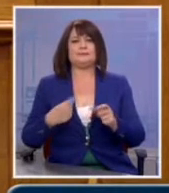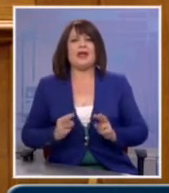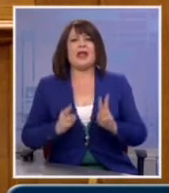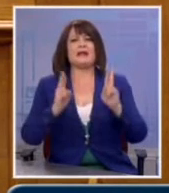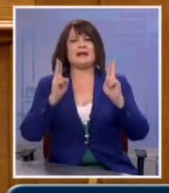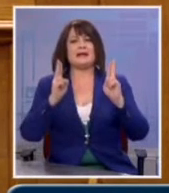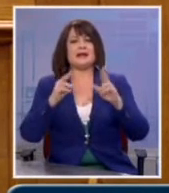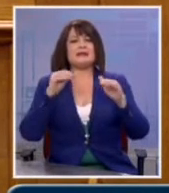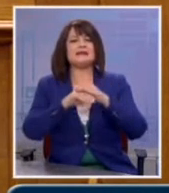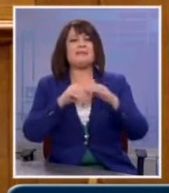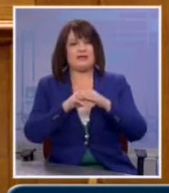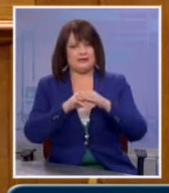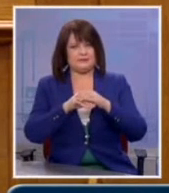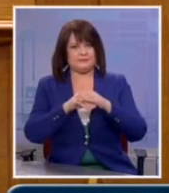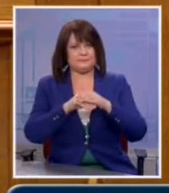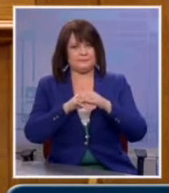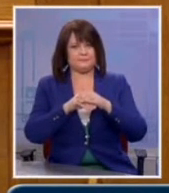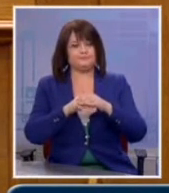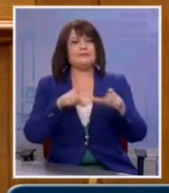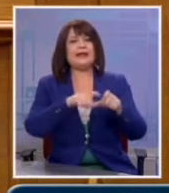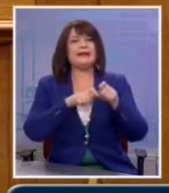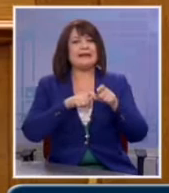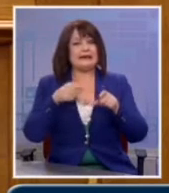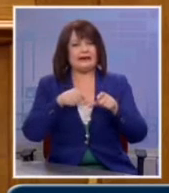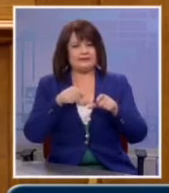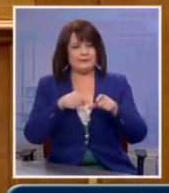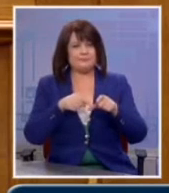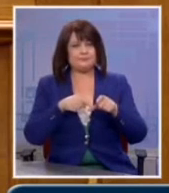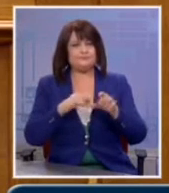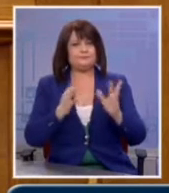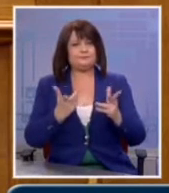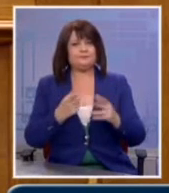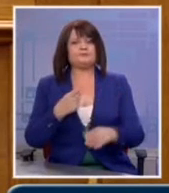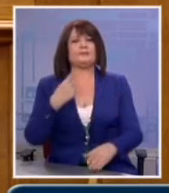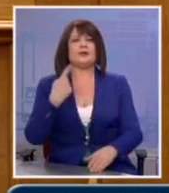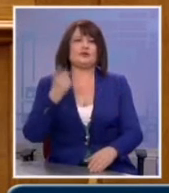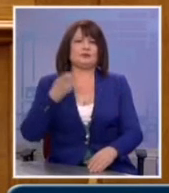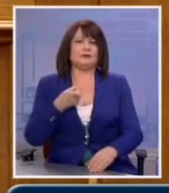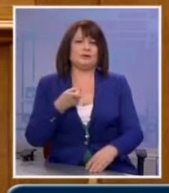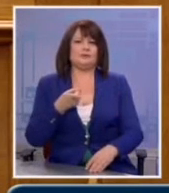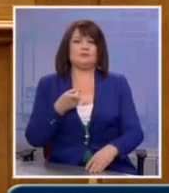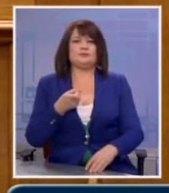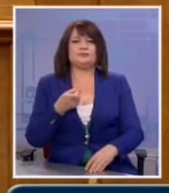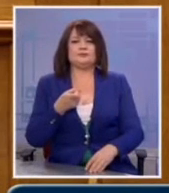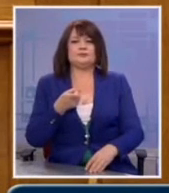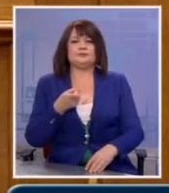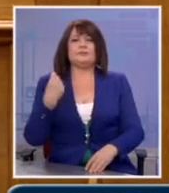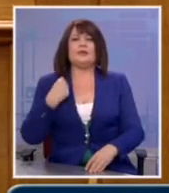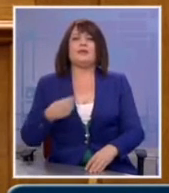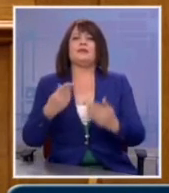ενεργειακών επενδύσεων. Αυτή η εταιρεία είναι 100%